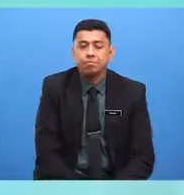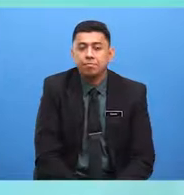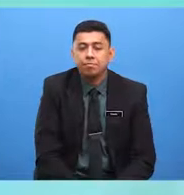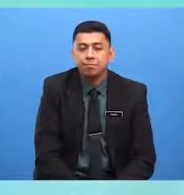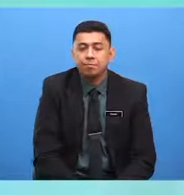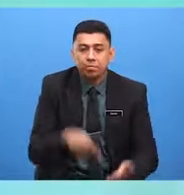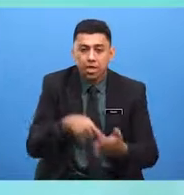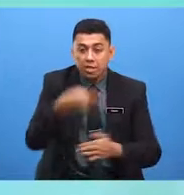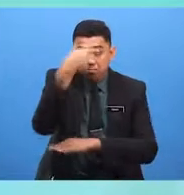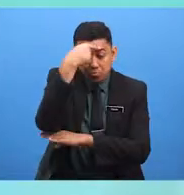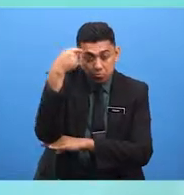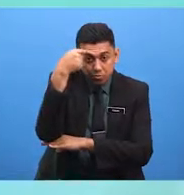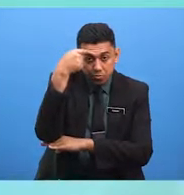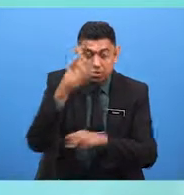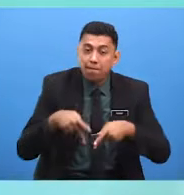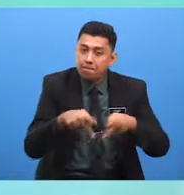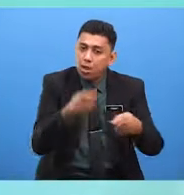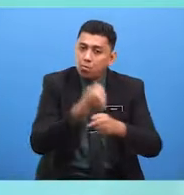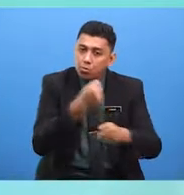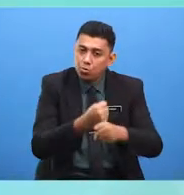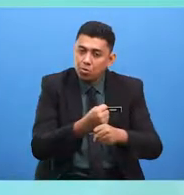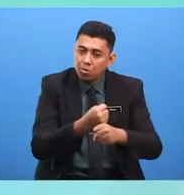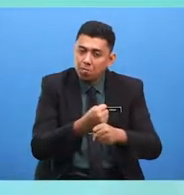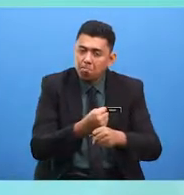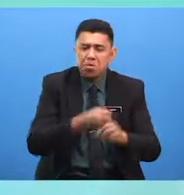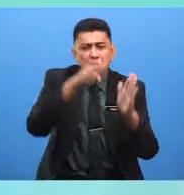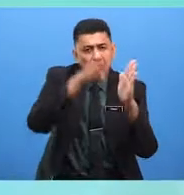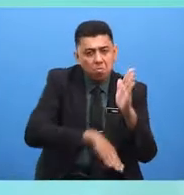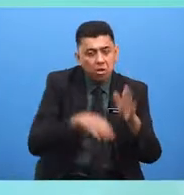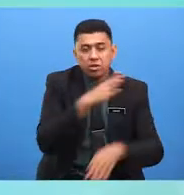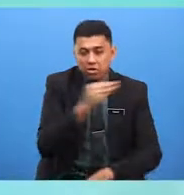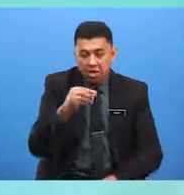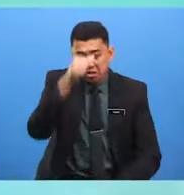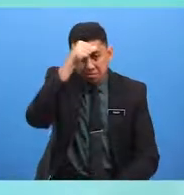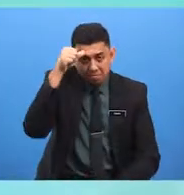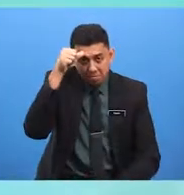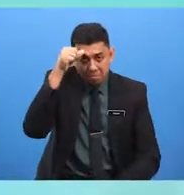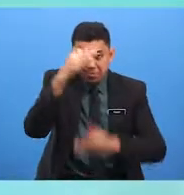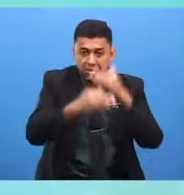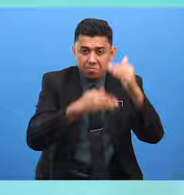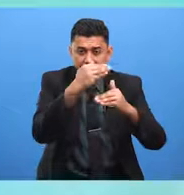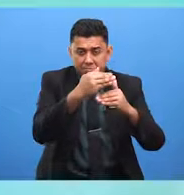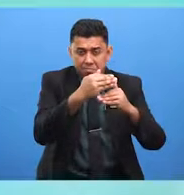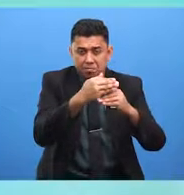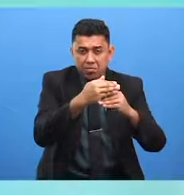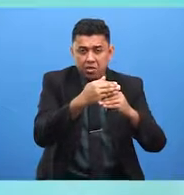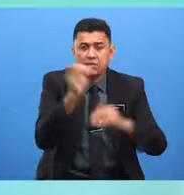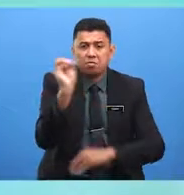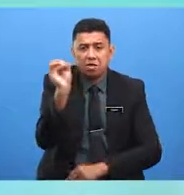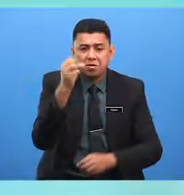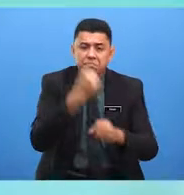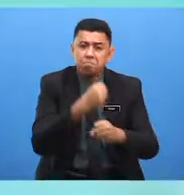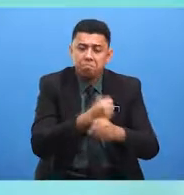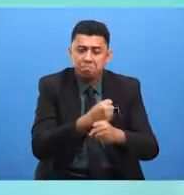ini menyebabkan peluang pekerjaan akan berkurang dan akibatnya peningkatan kadar pengangguran